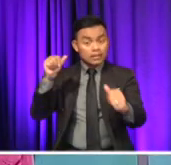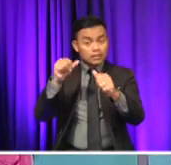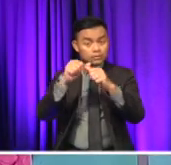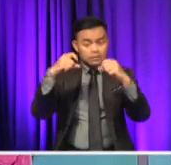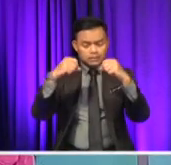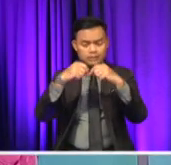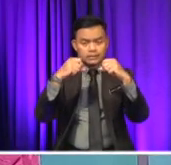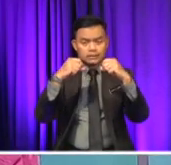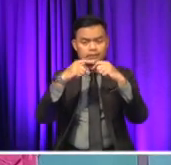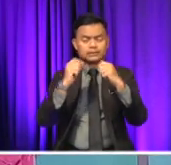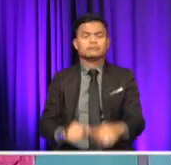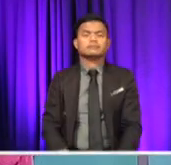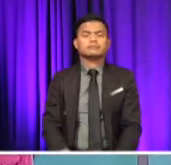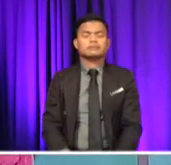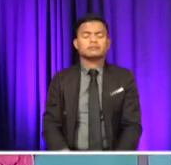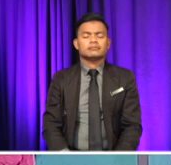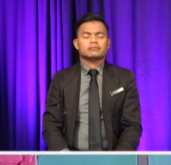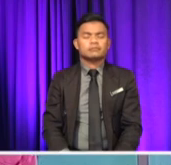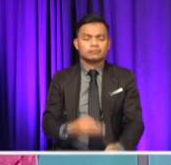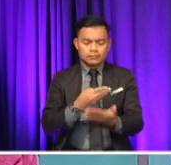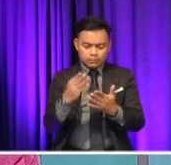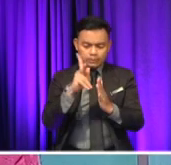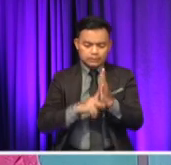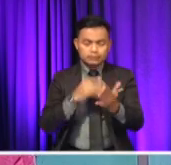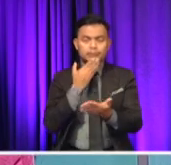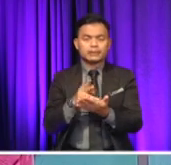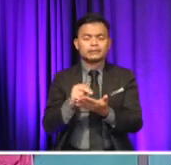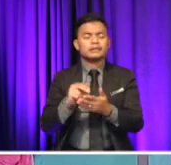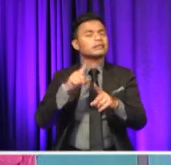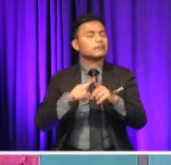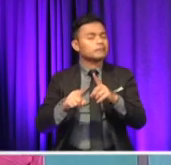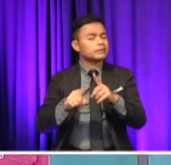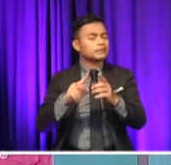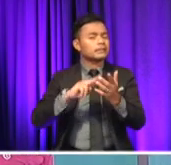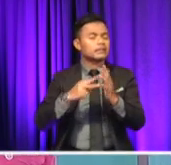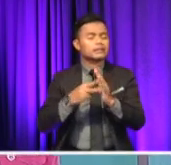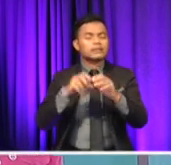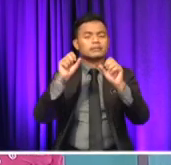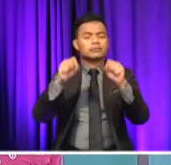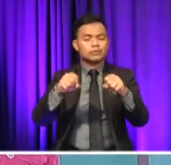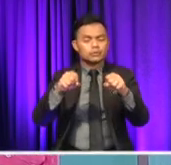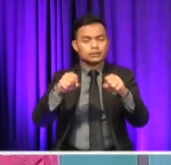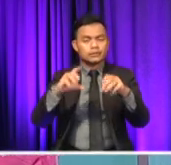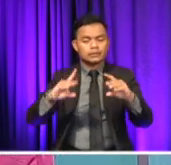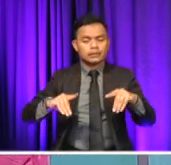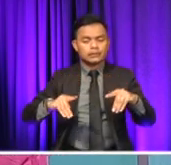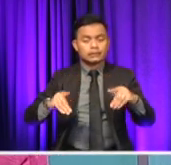harus nih bawa kebaikan tapi kadang-kadang boleh mendatangkan bahaya pada kita